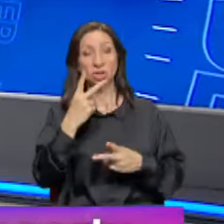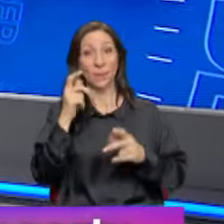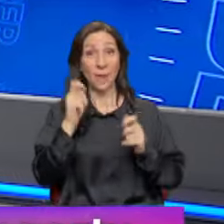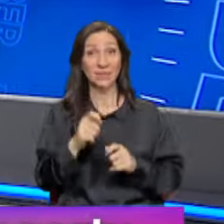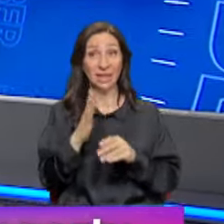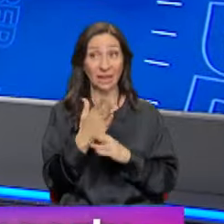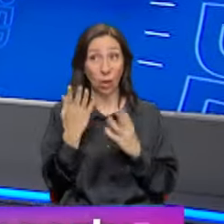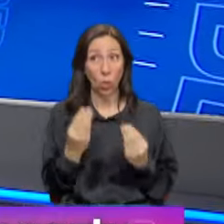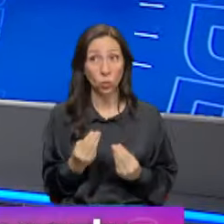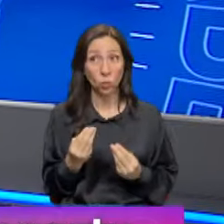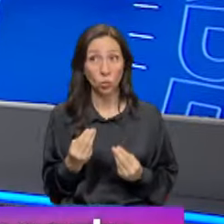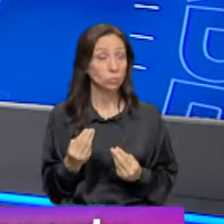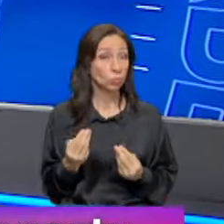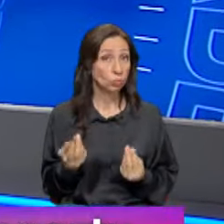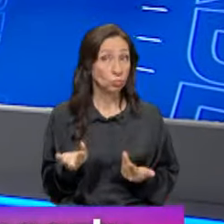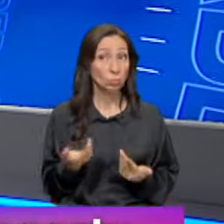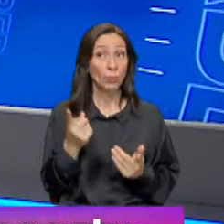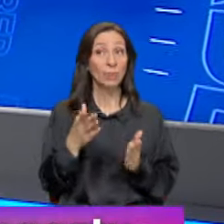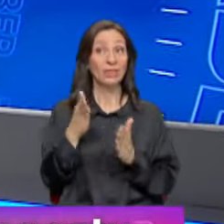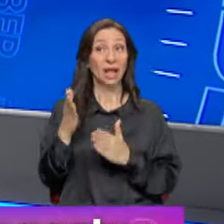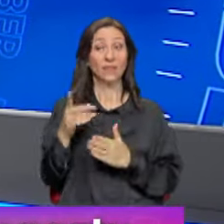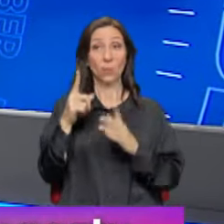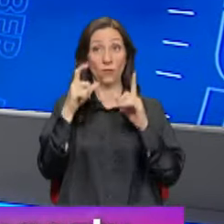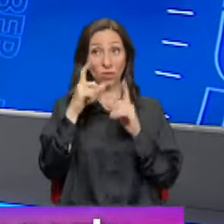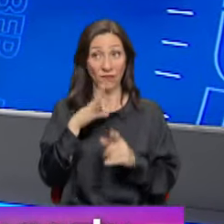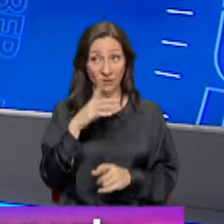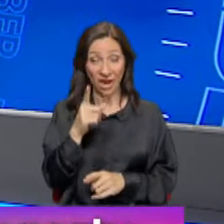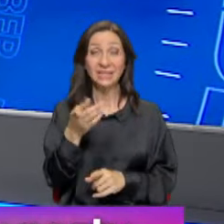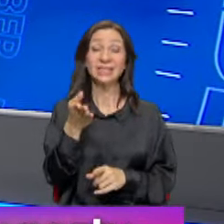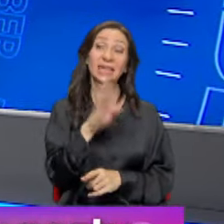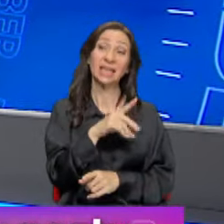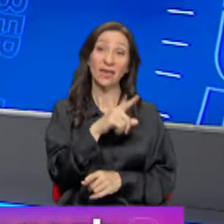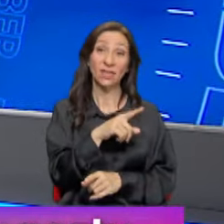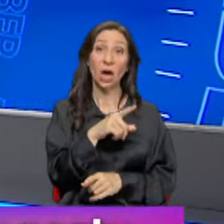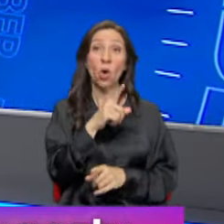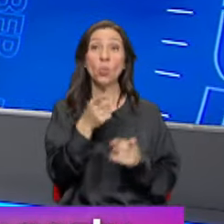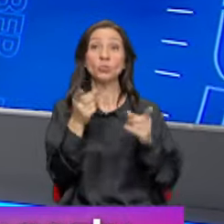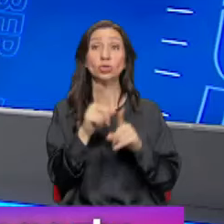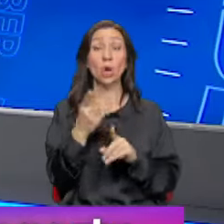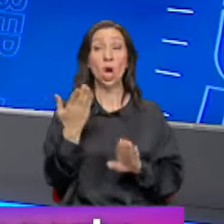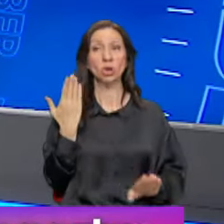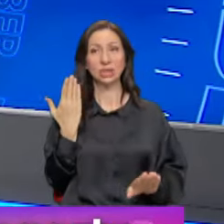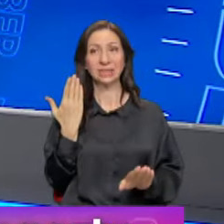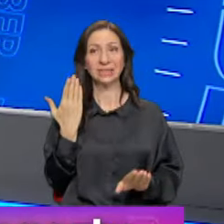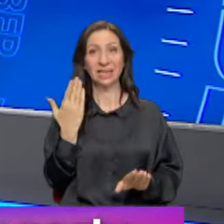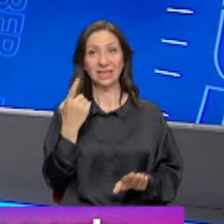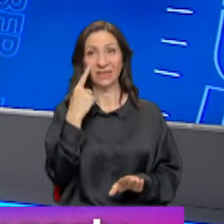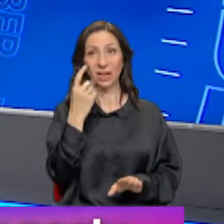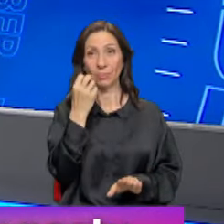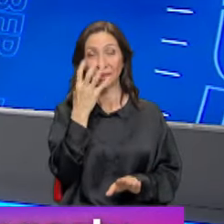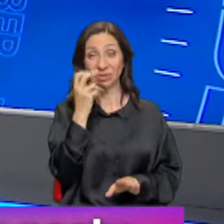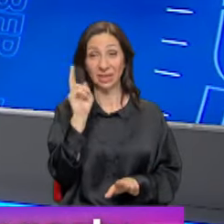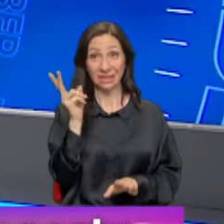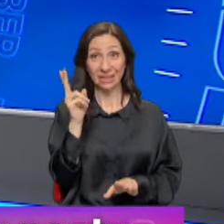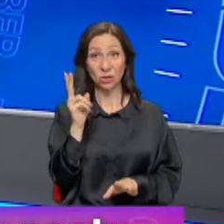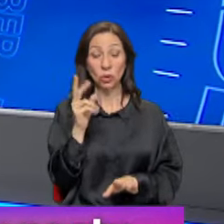açıklamayı yapmasına sebep oldu? Bir tarafta bu fotoğraf var. Diğer tarafta o buluşmanın öncesinde Devlet